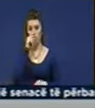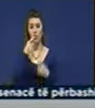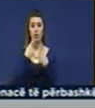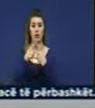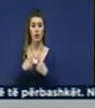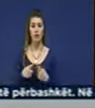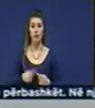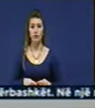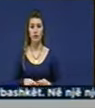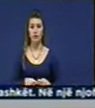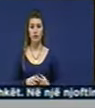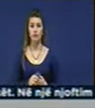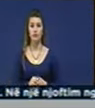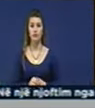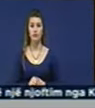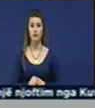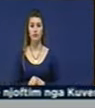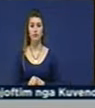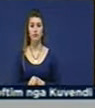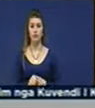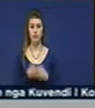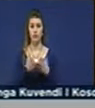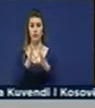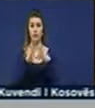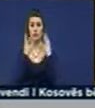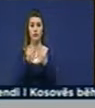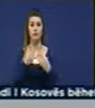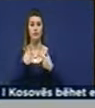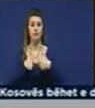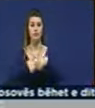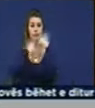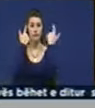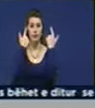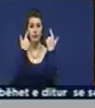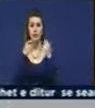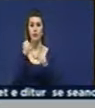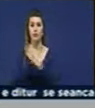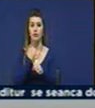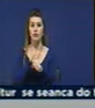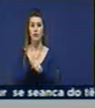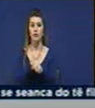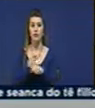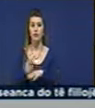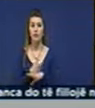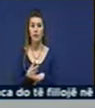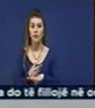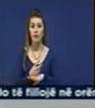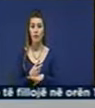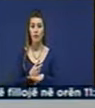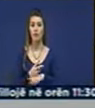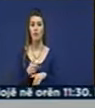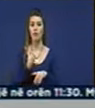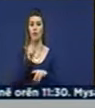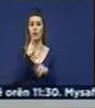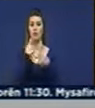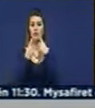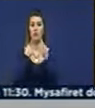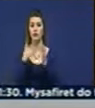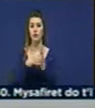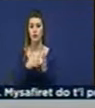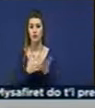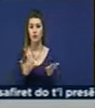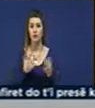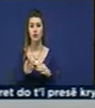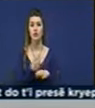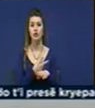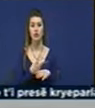kuvend. Nga kjo kuptohet se postet në nivelin qendror as që diskutohen. Vendet udhëhese